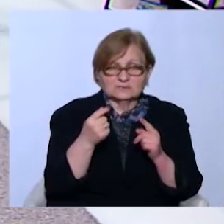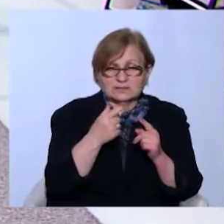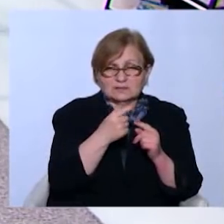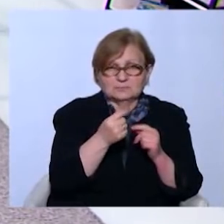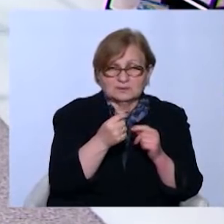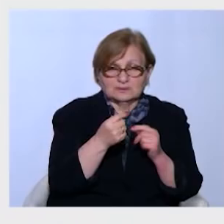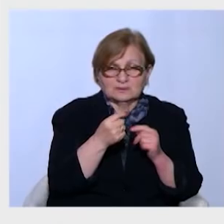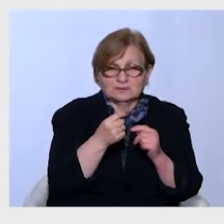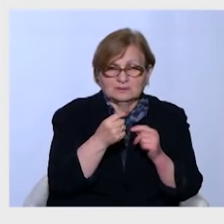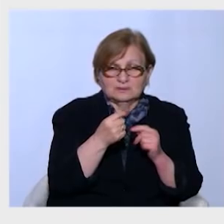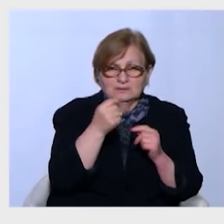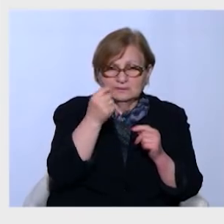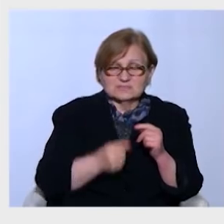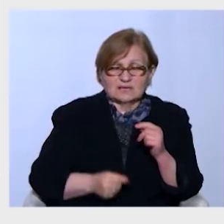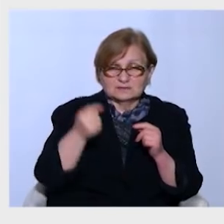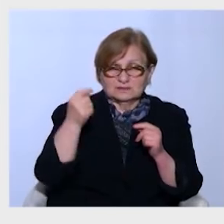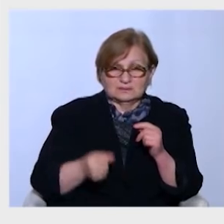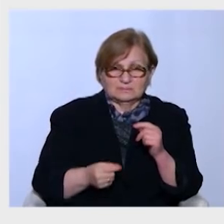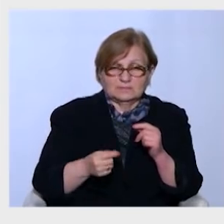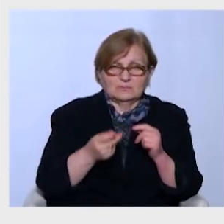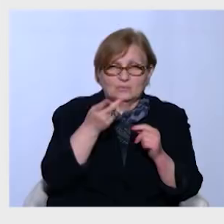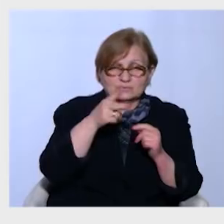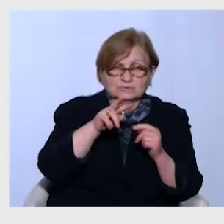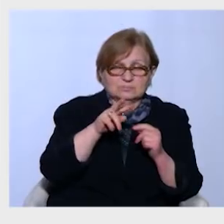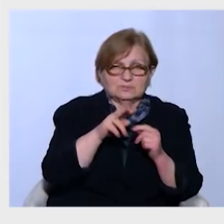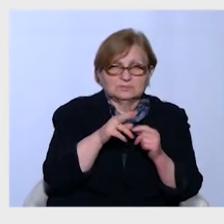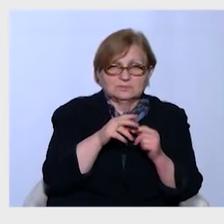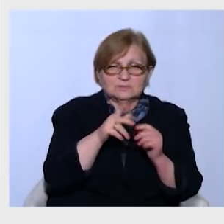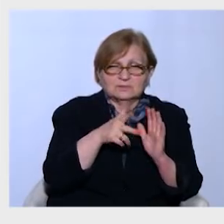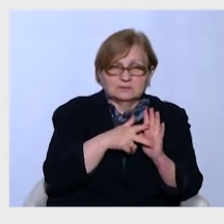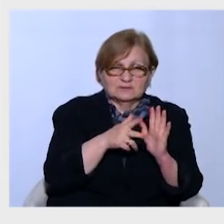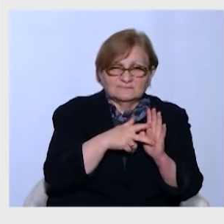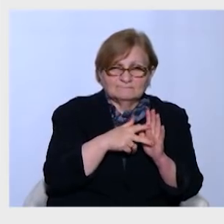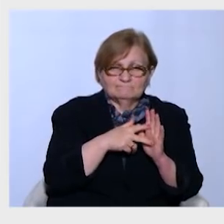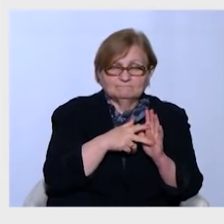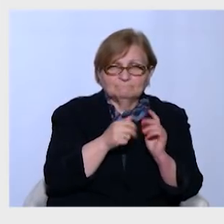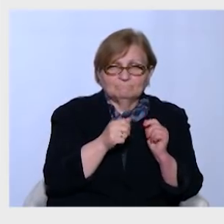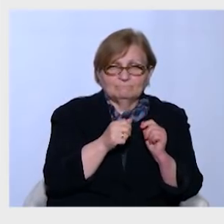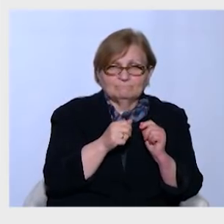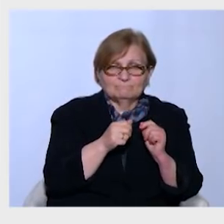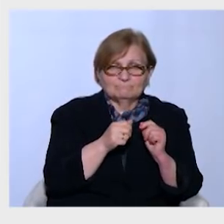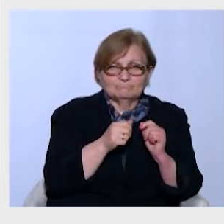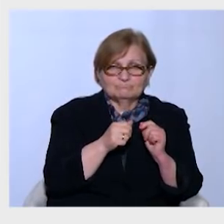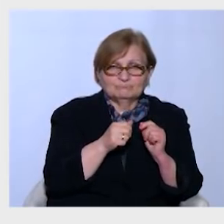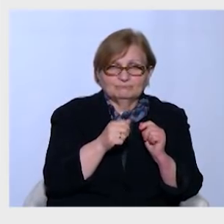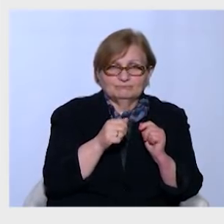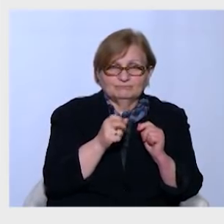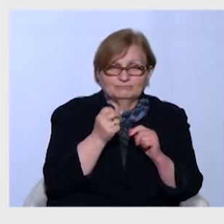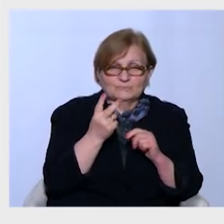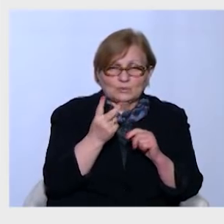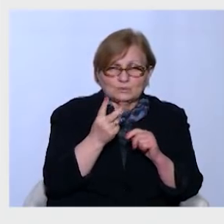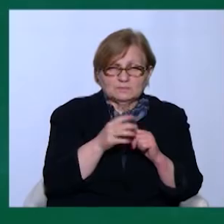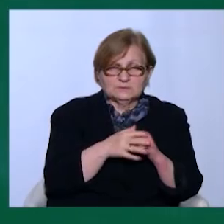6, წვეროები 2ჯერ მეტი, 8, წიბოები 3ჯერ მეტი,